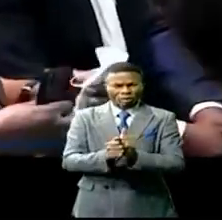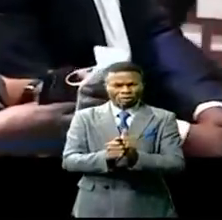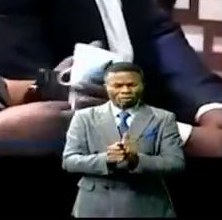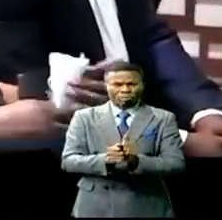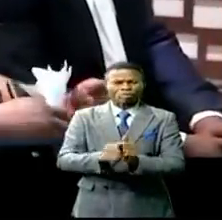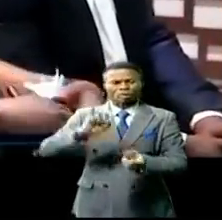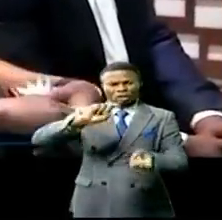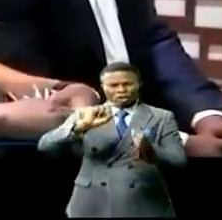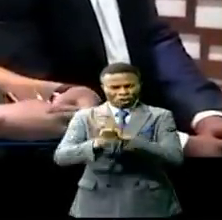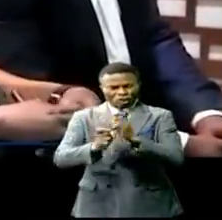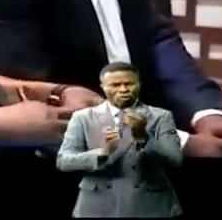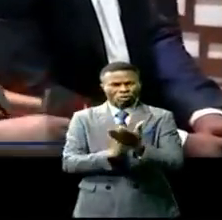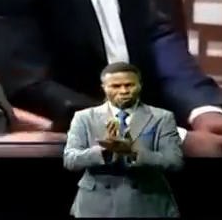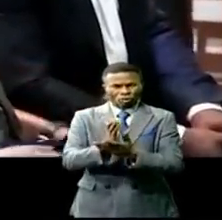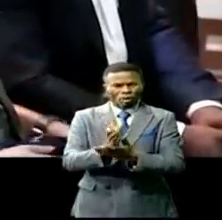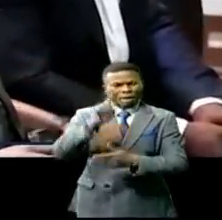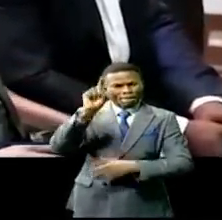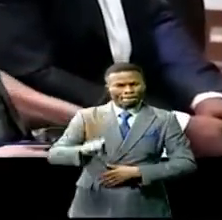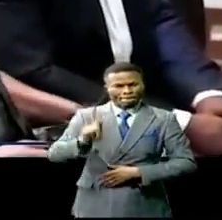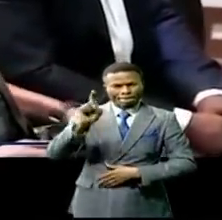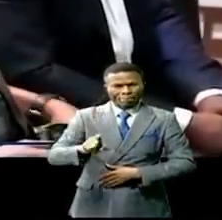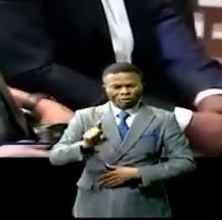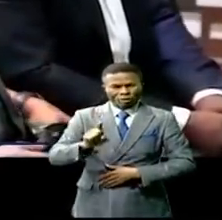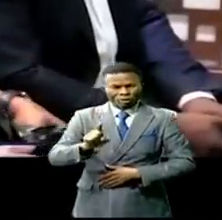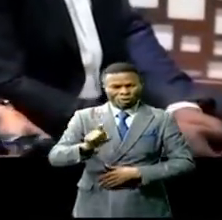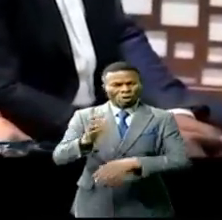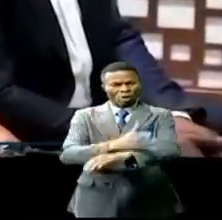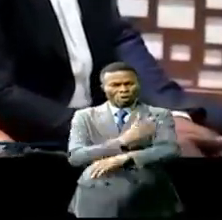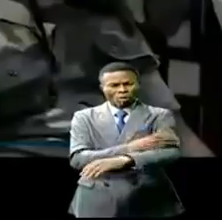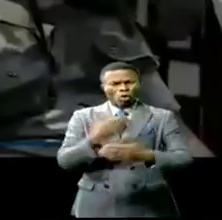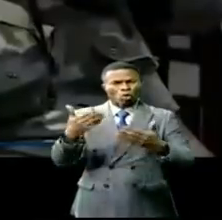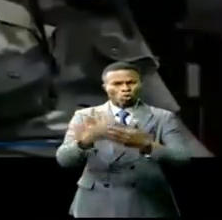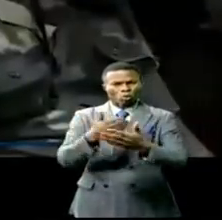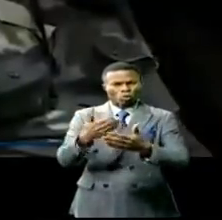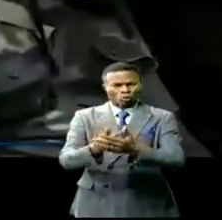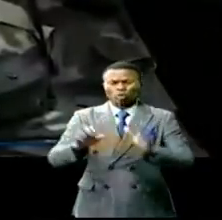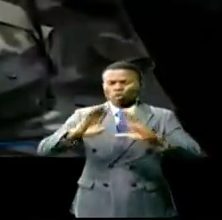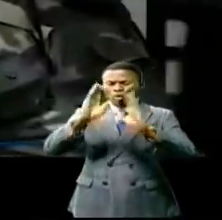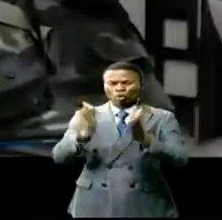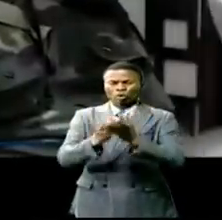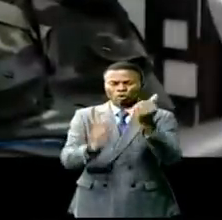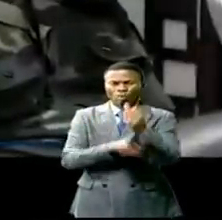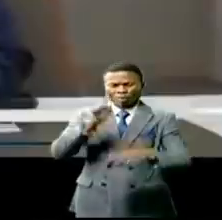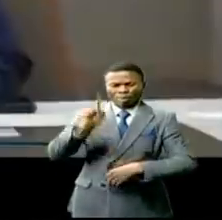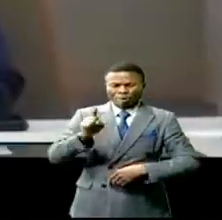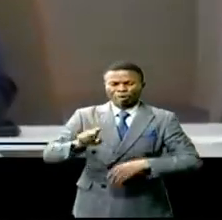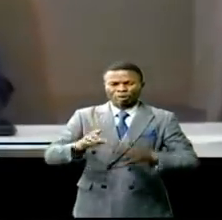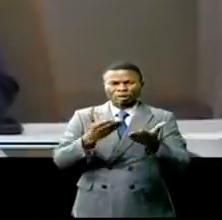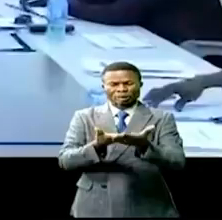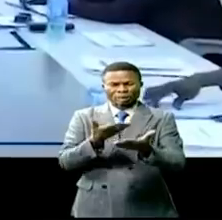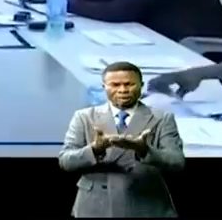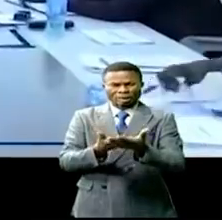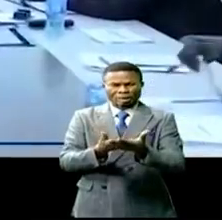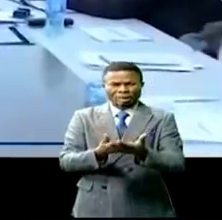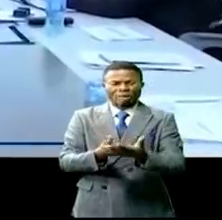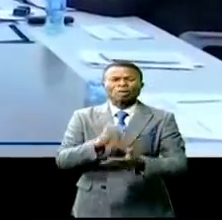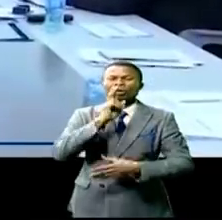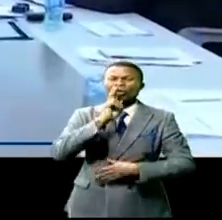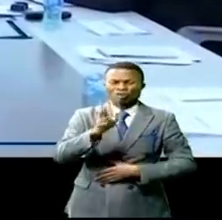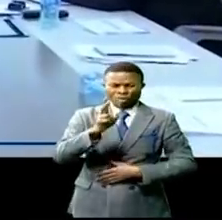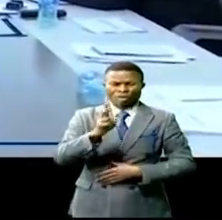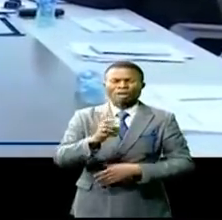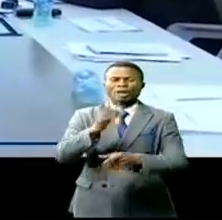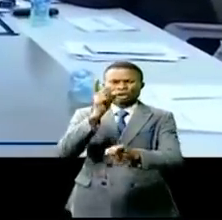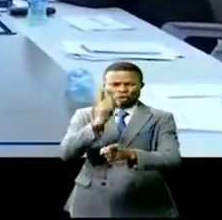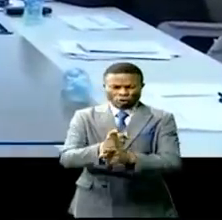nécessaires pour le besoin des nouvelles avancées souhaitée par tous et de tous sous l'angle du réel et du concret